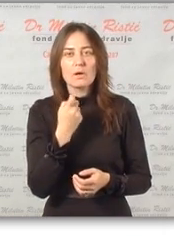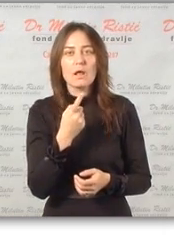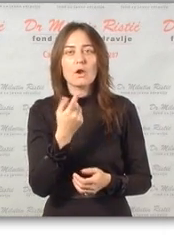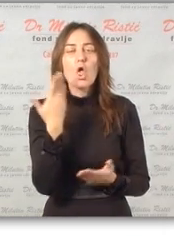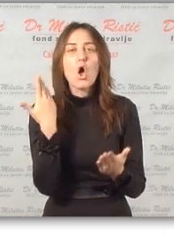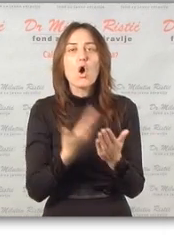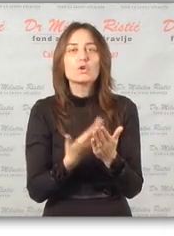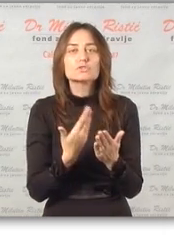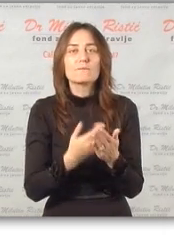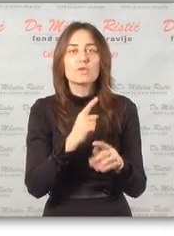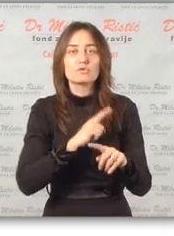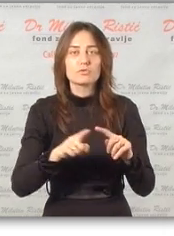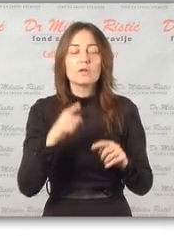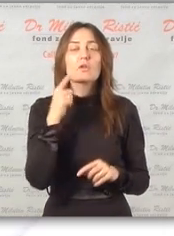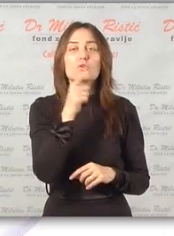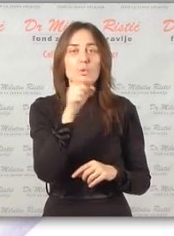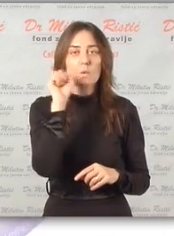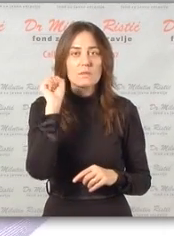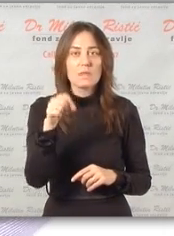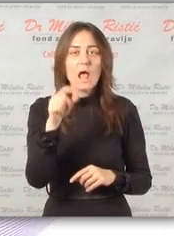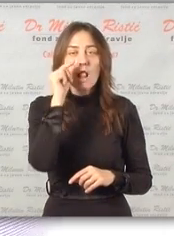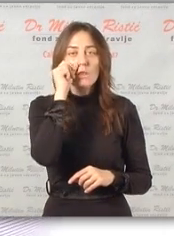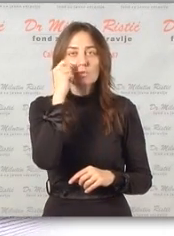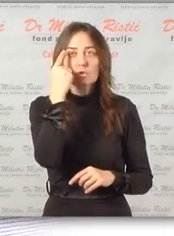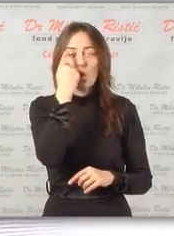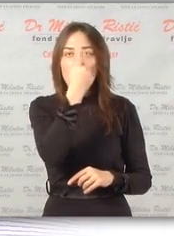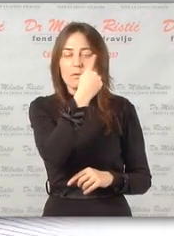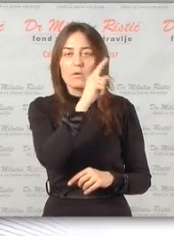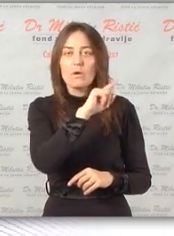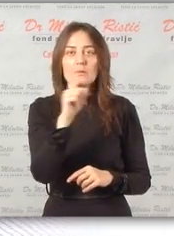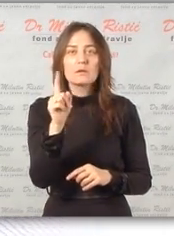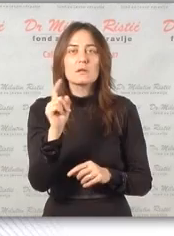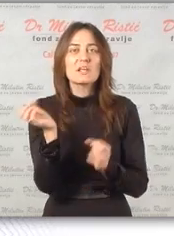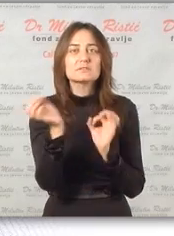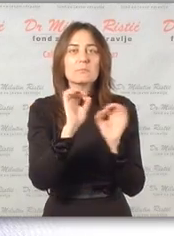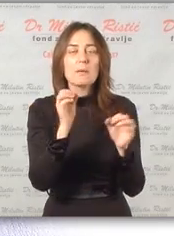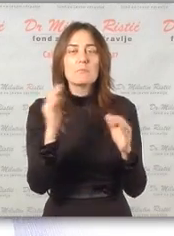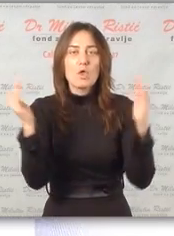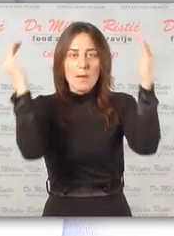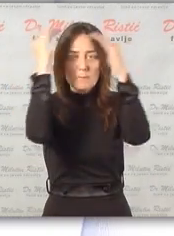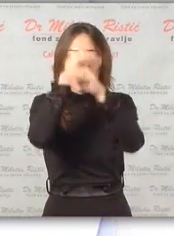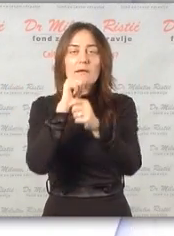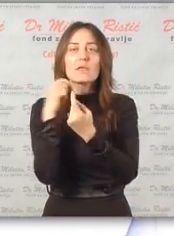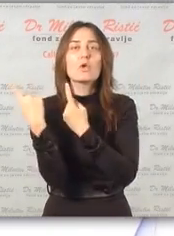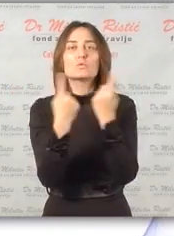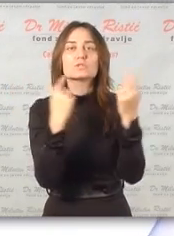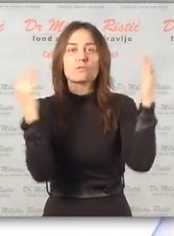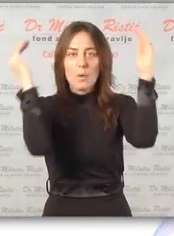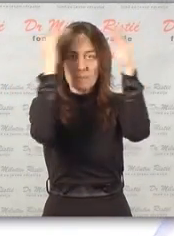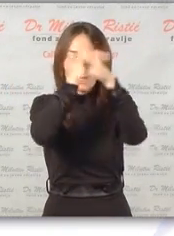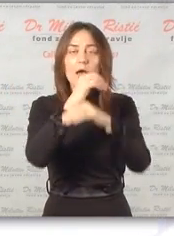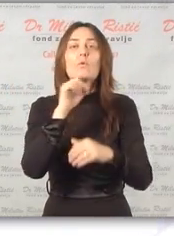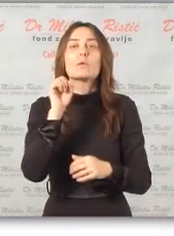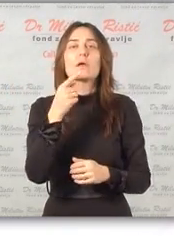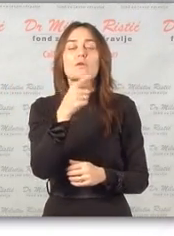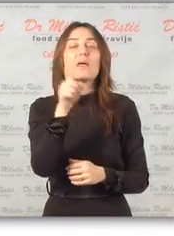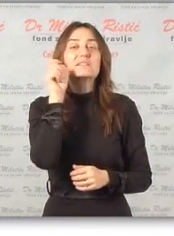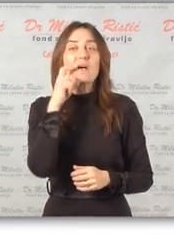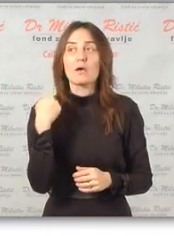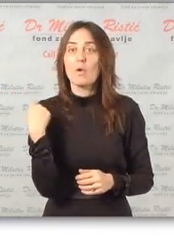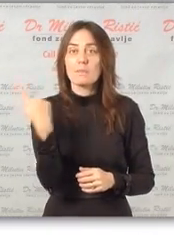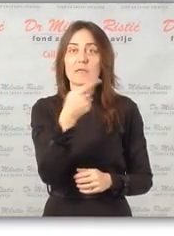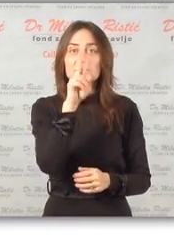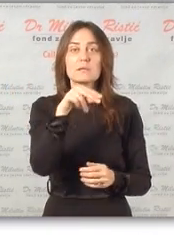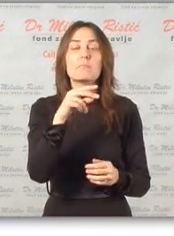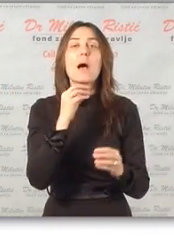svoje poreklo u osnovnoj činjenici, a to je da ljudsko oko nije adaptirano na mrak i na uslove u mraku,